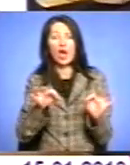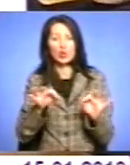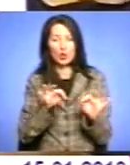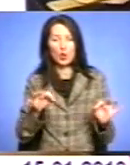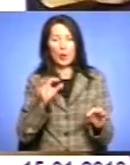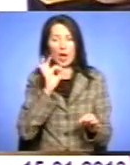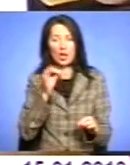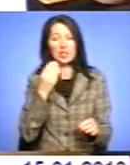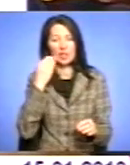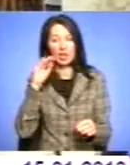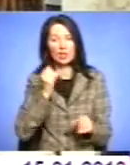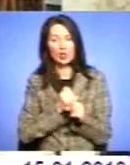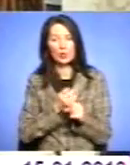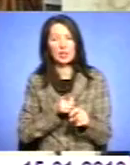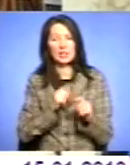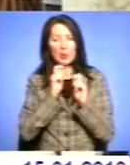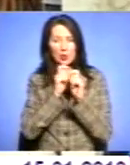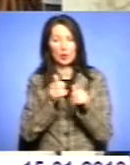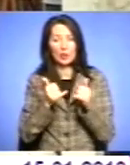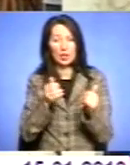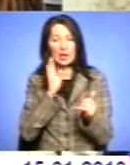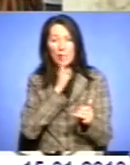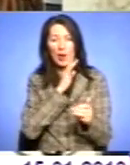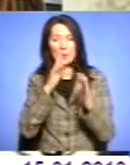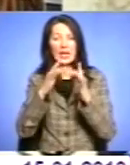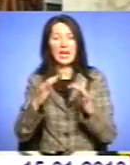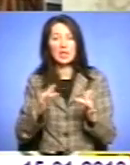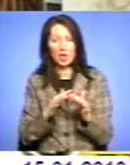це подарунки для мами. Ялиночка,